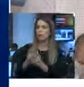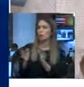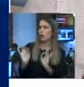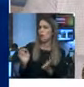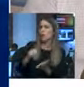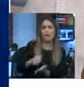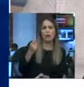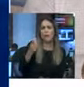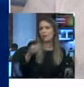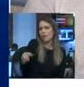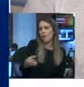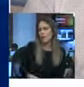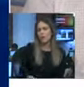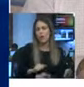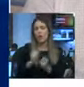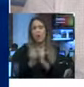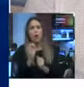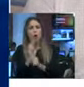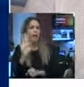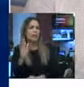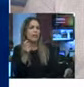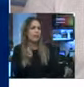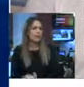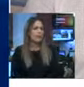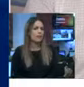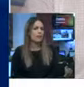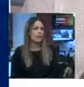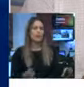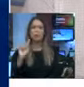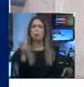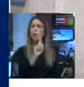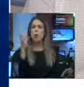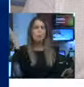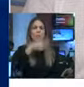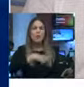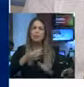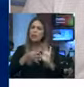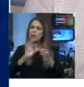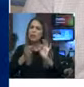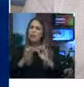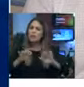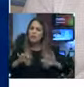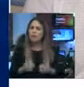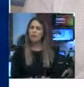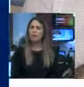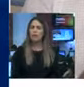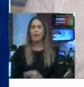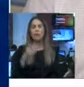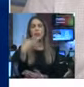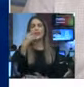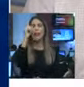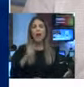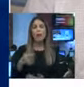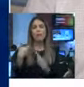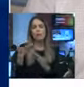וזה לא עניין בנושא הפקדה, לא לכולם יש אוריינות דיגיטלית, והמדינה מחויבת לתת לאנשים שירות. אם הבנקים